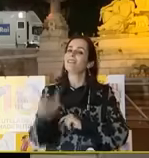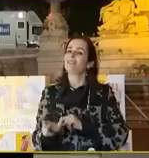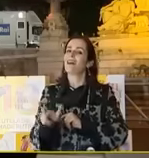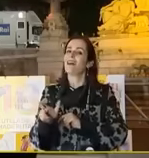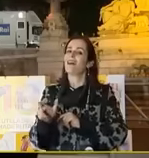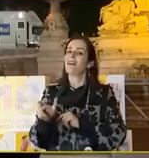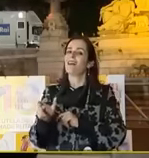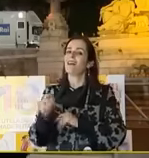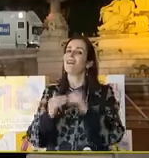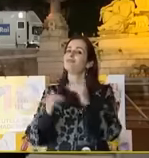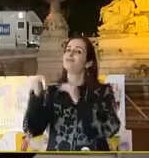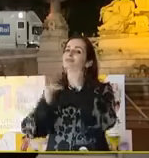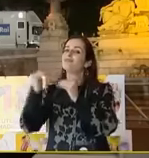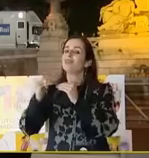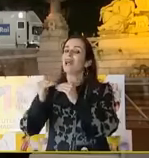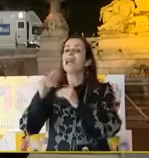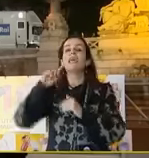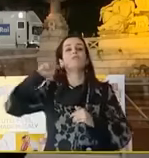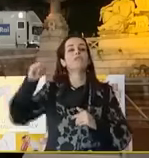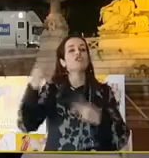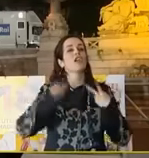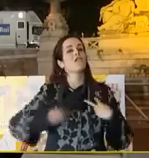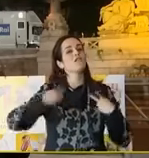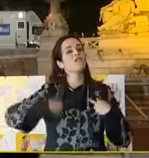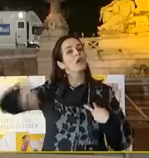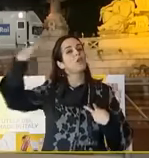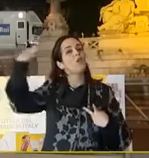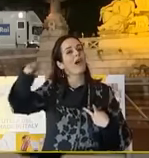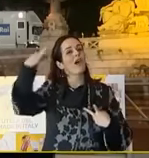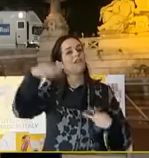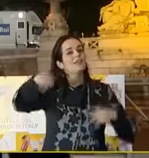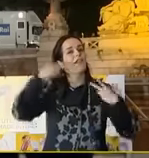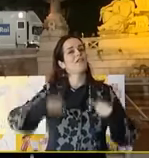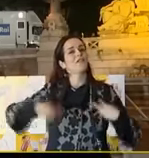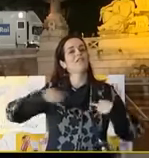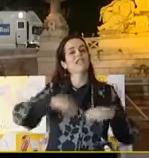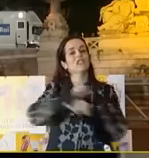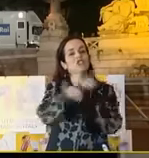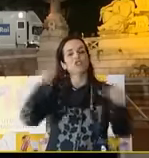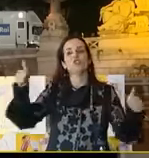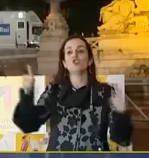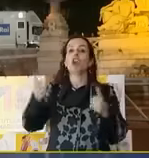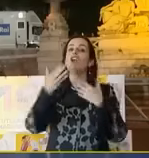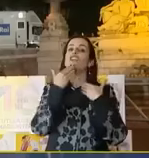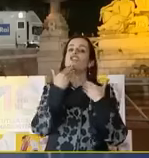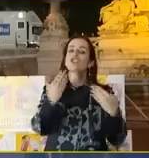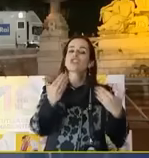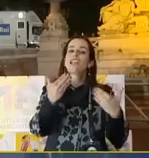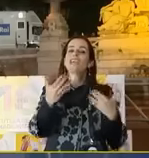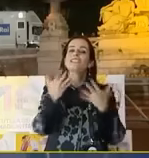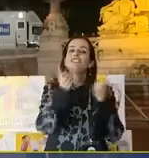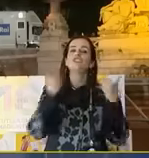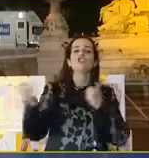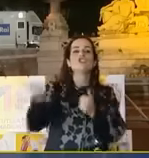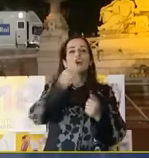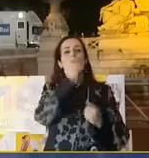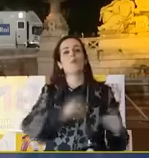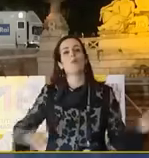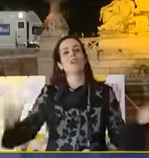verso il futuro e migliorerà la vita e la qualità della vita di tutti noi. Ciao e buona festa a tutti.